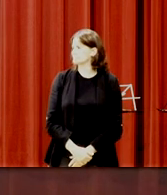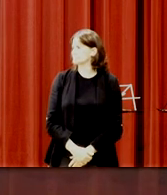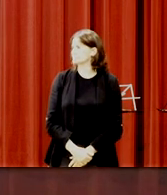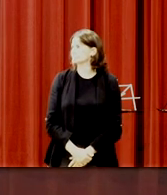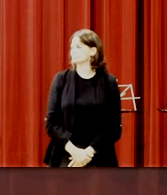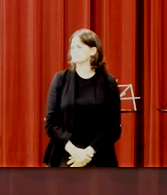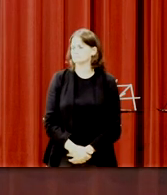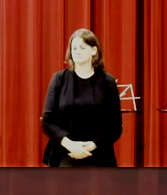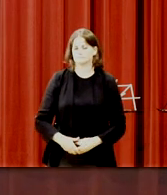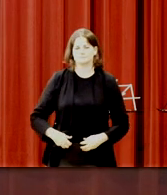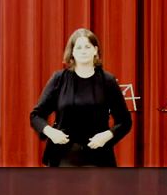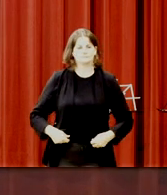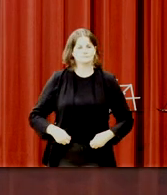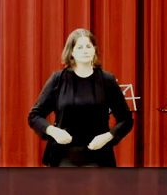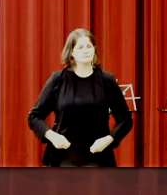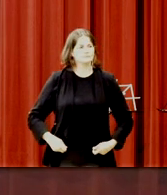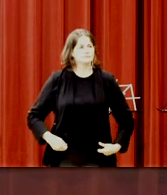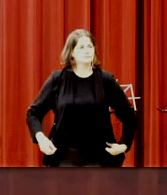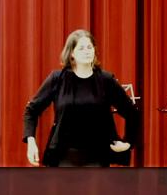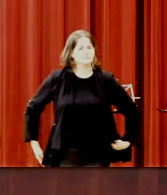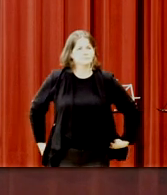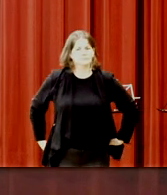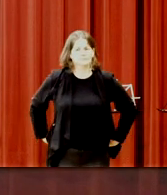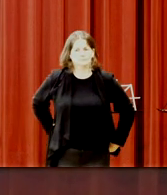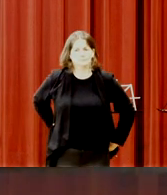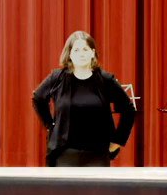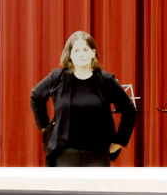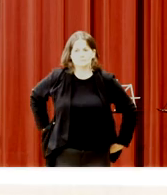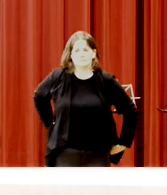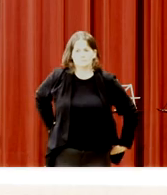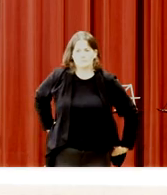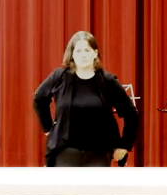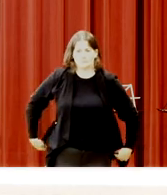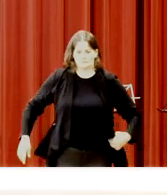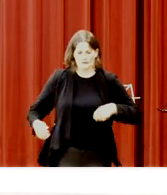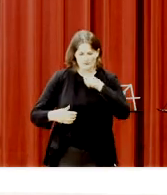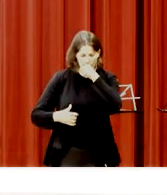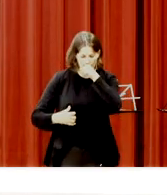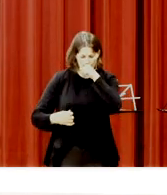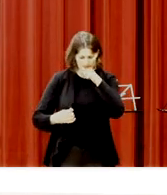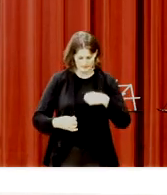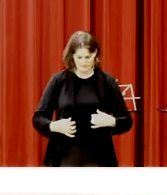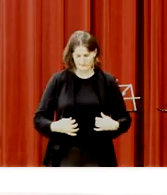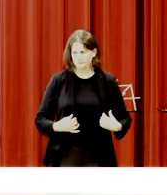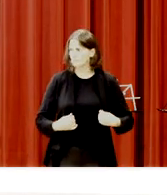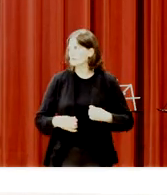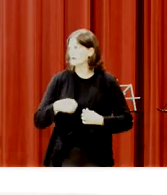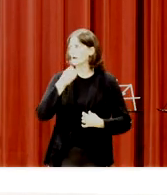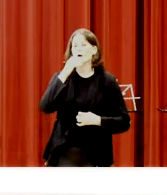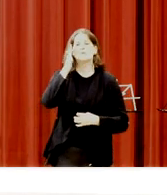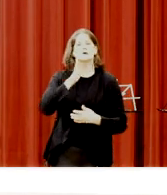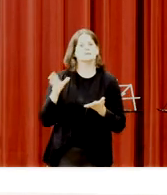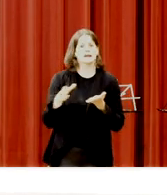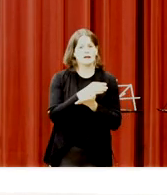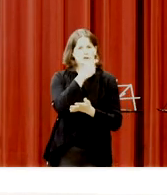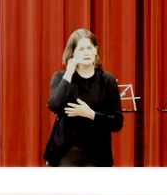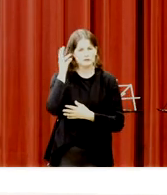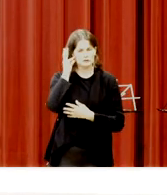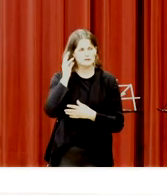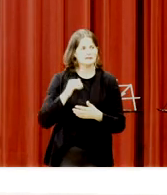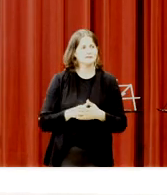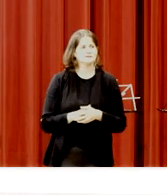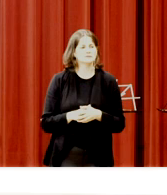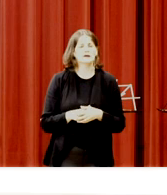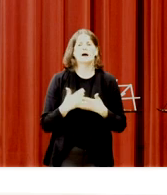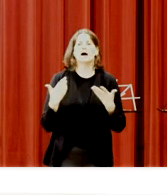Molt bon dia a tots i a totes. Permetin-me que en primer lloc feliciti a la senyora Susana Prado per la seva aportació